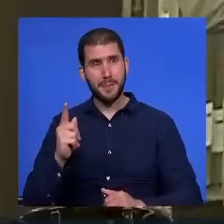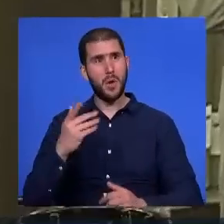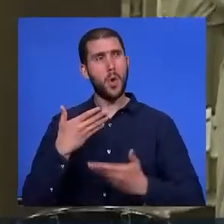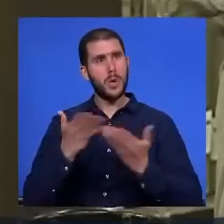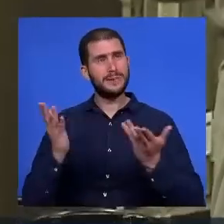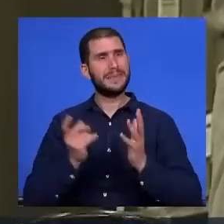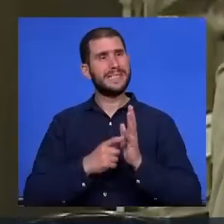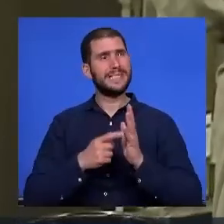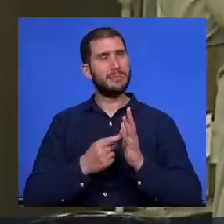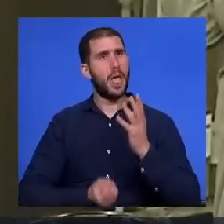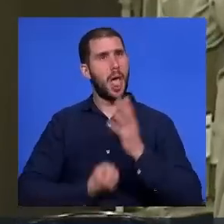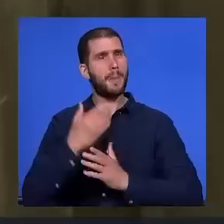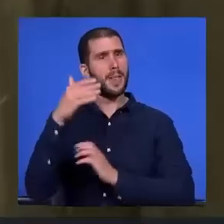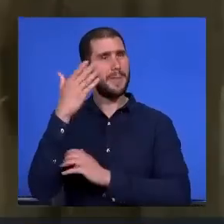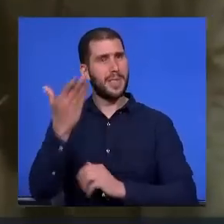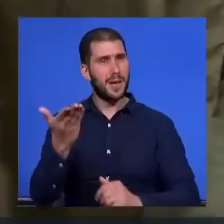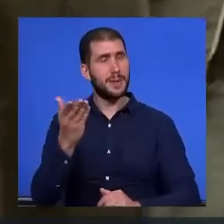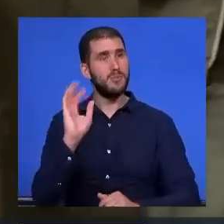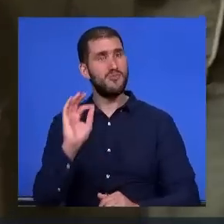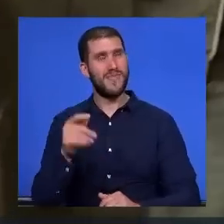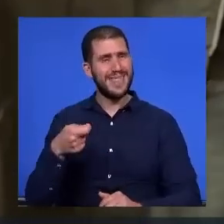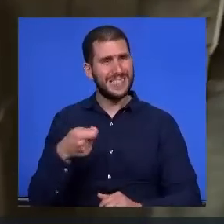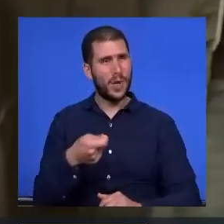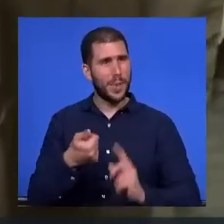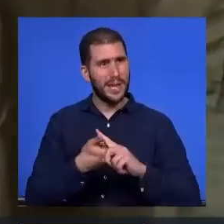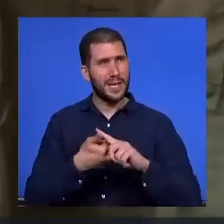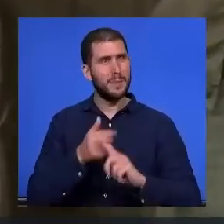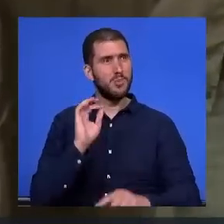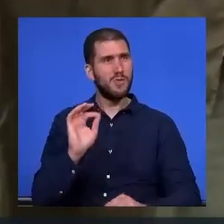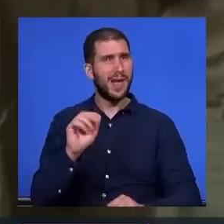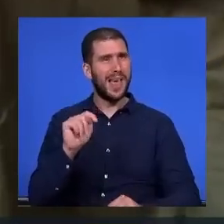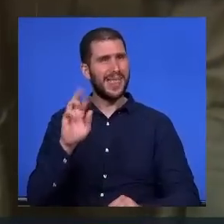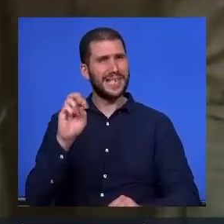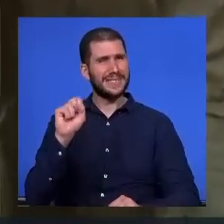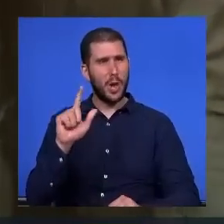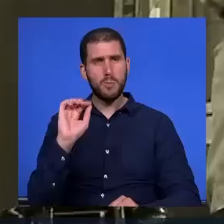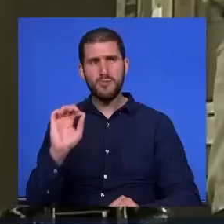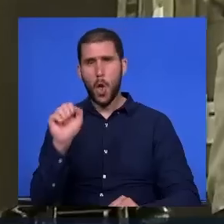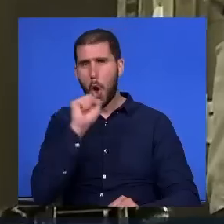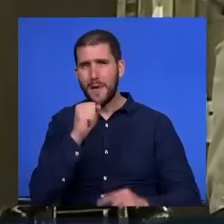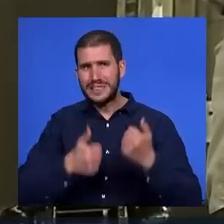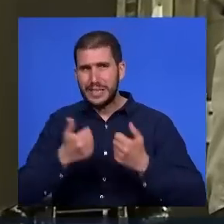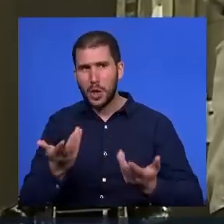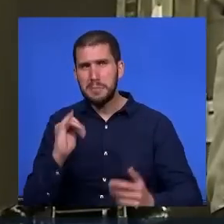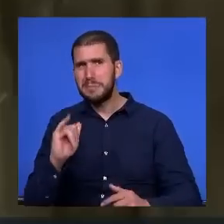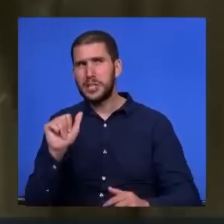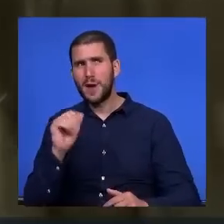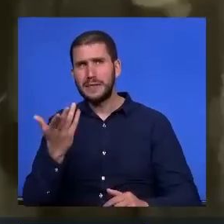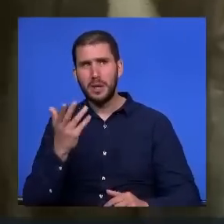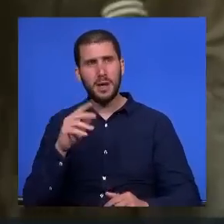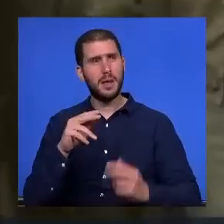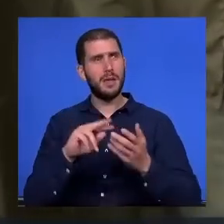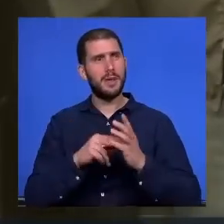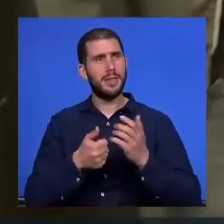חושפים את הסיבות להקמת המדינה. בשביל הדיסקונקי, בשביל הטריסון. בשביל האירוויזיון? מה זה האירוויזיון? זה תחרות